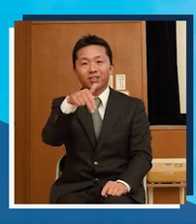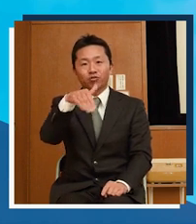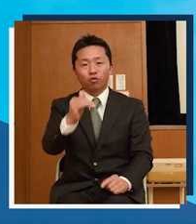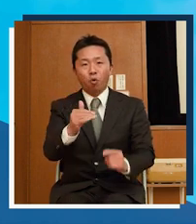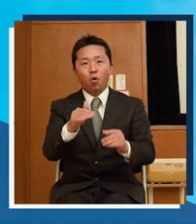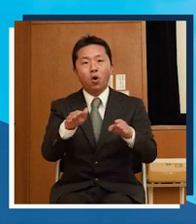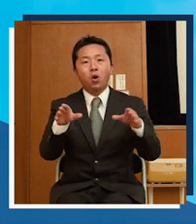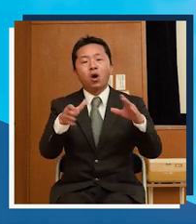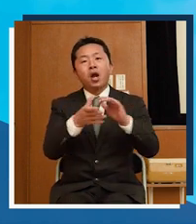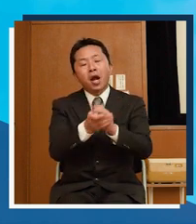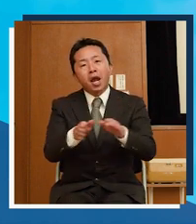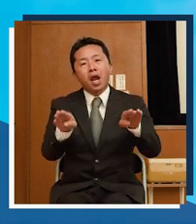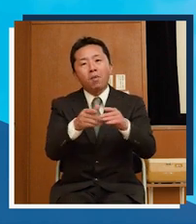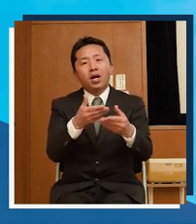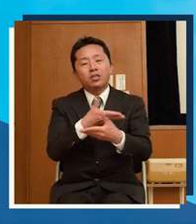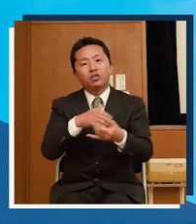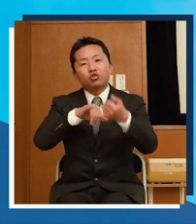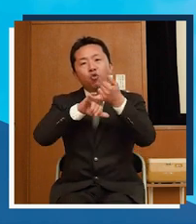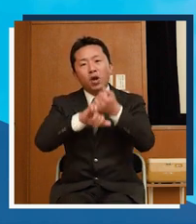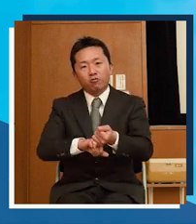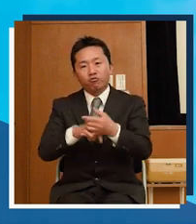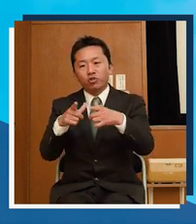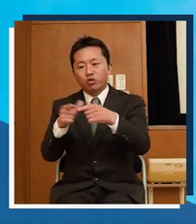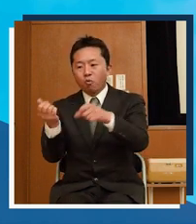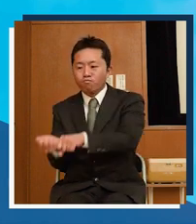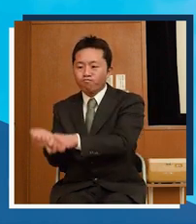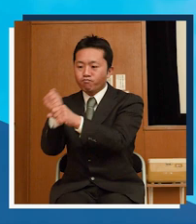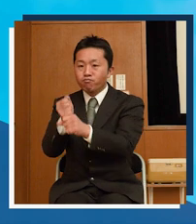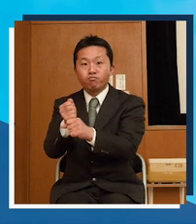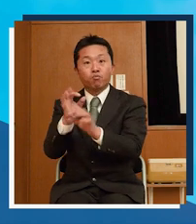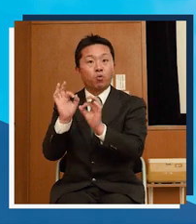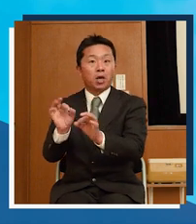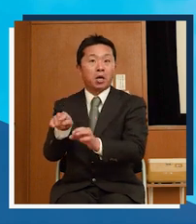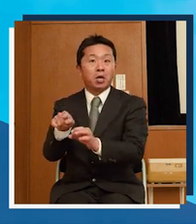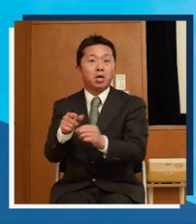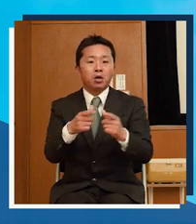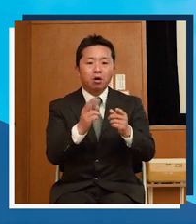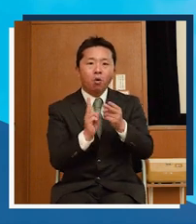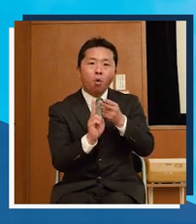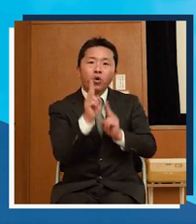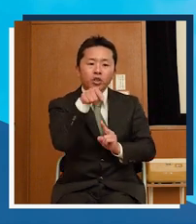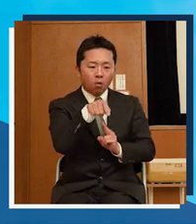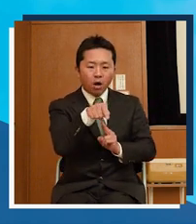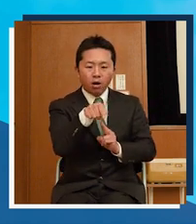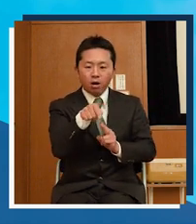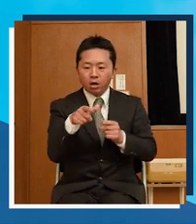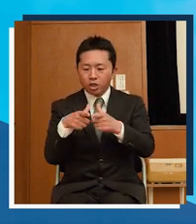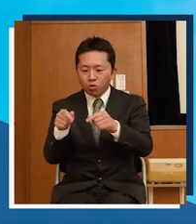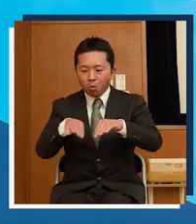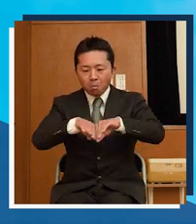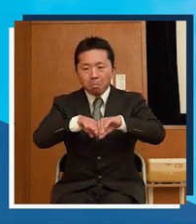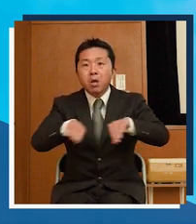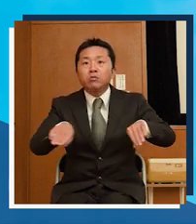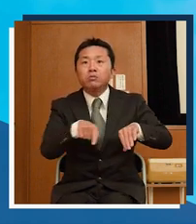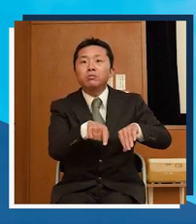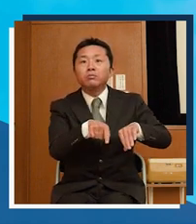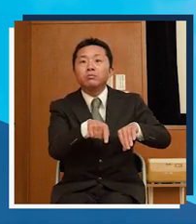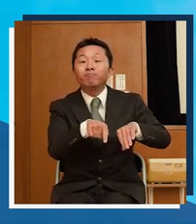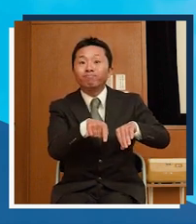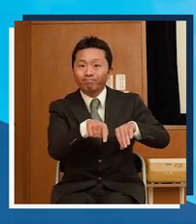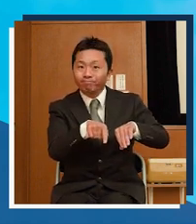独立国として試験を回復いたしますが沖縄は試験を回復した日本本土からは切り離されてその後